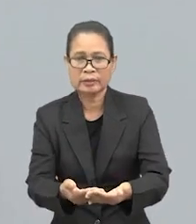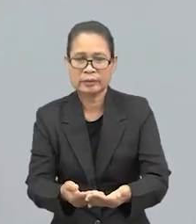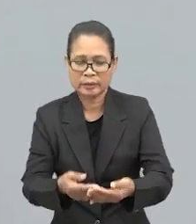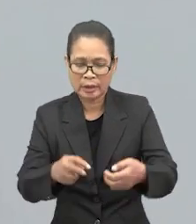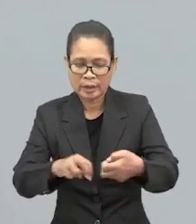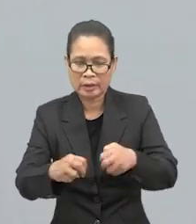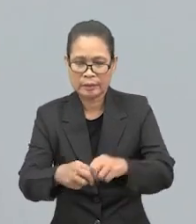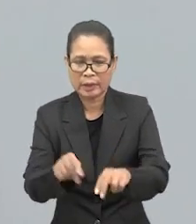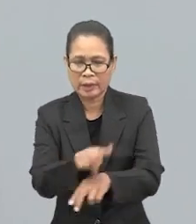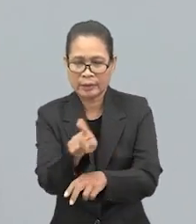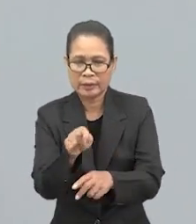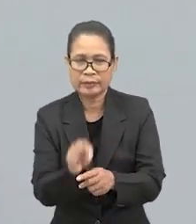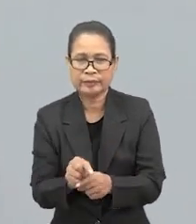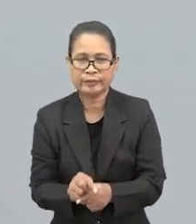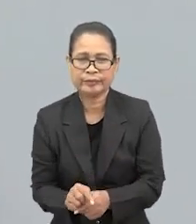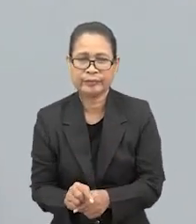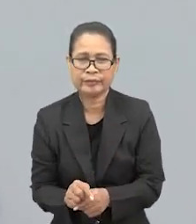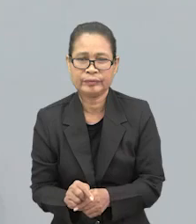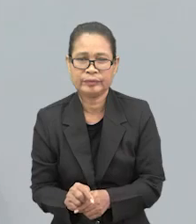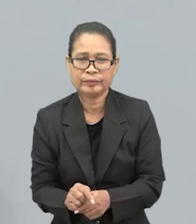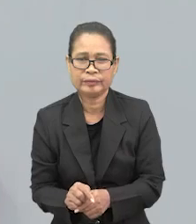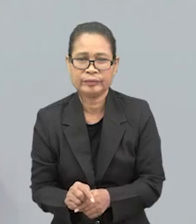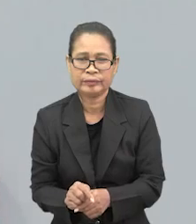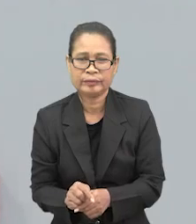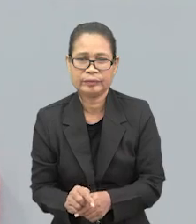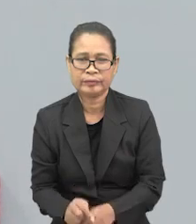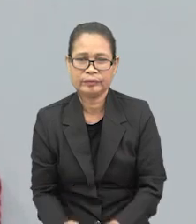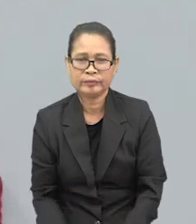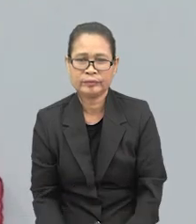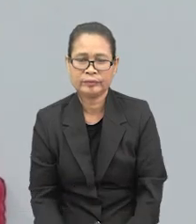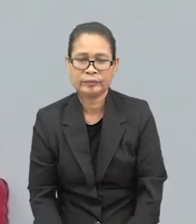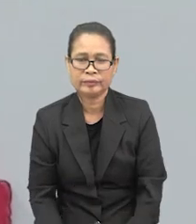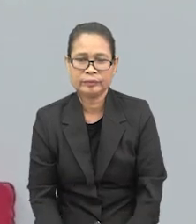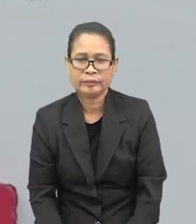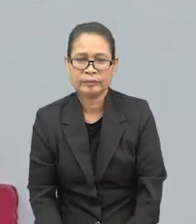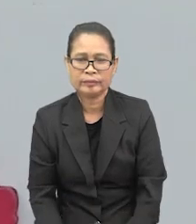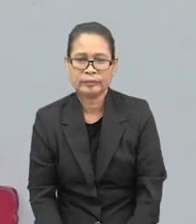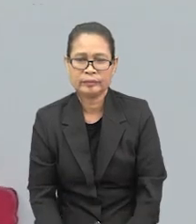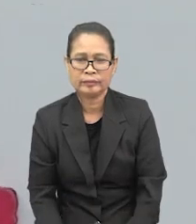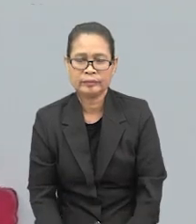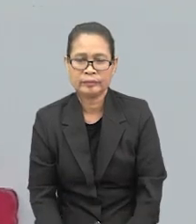bằng cát chầm náo